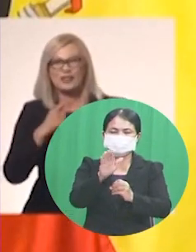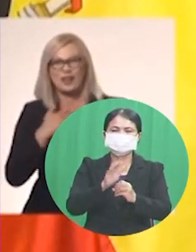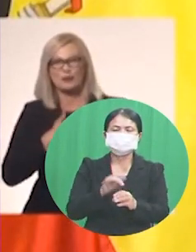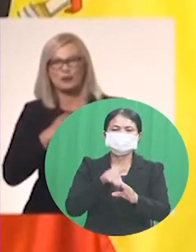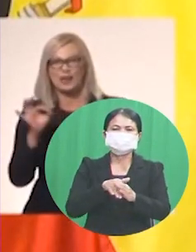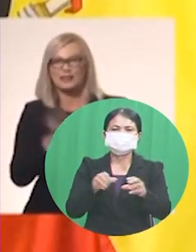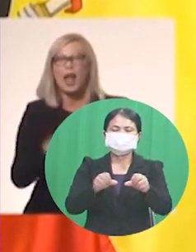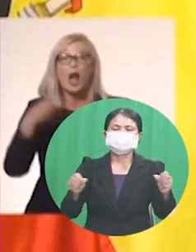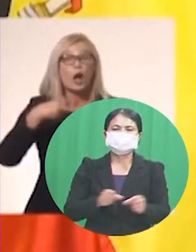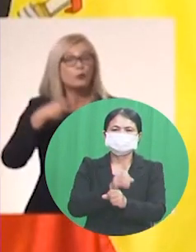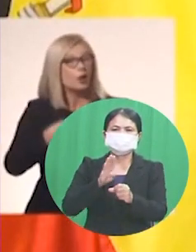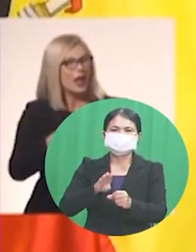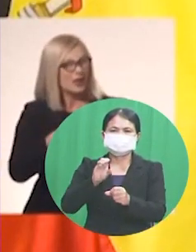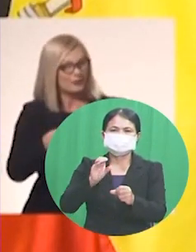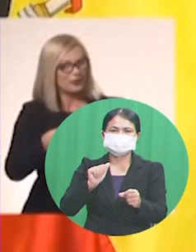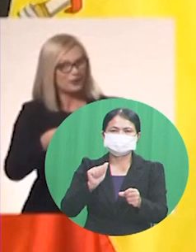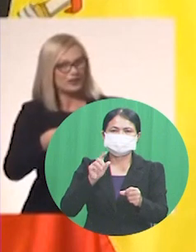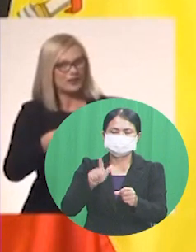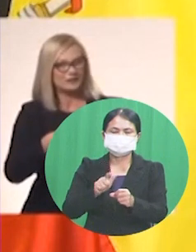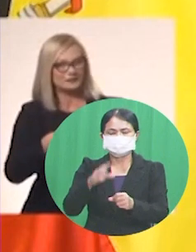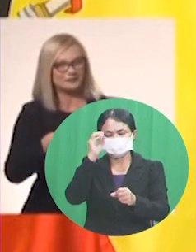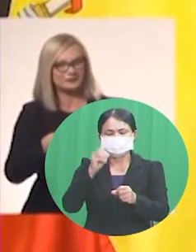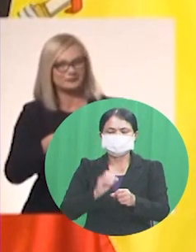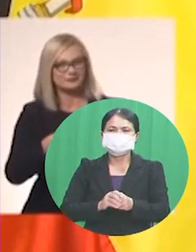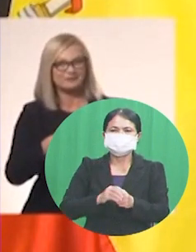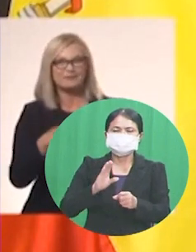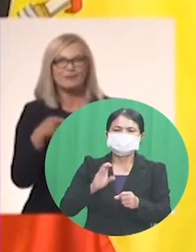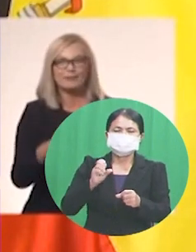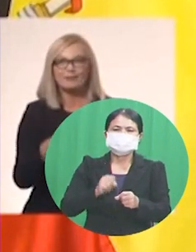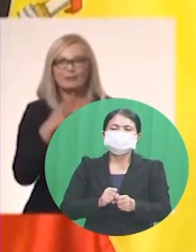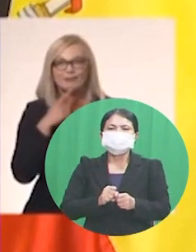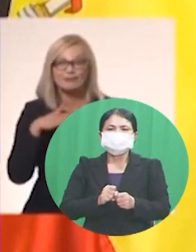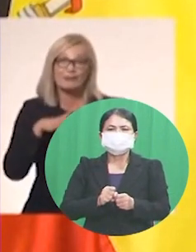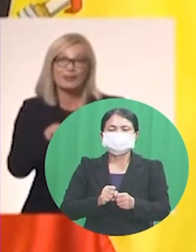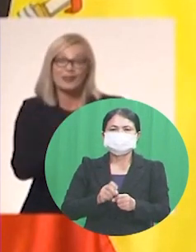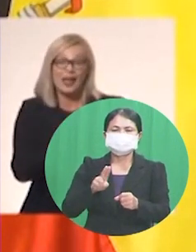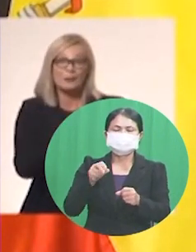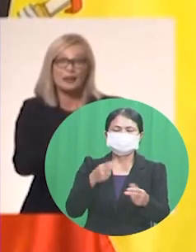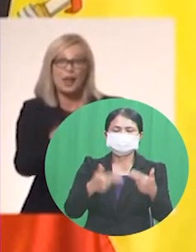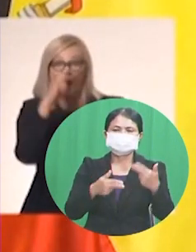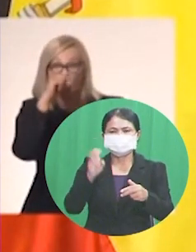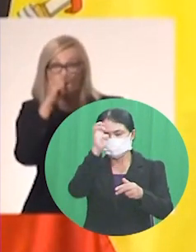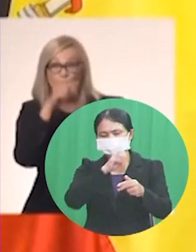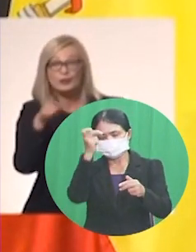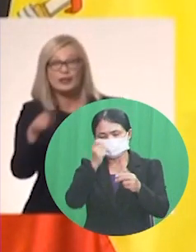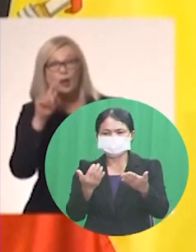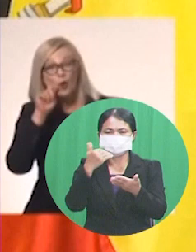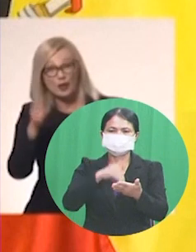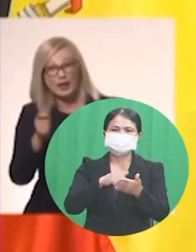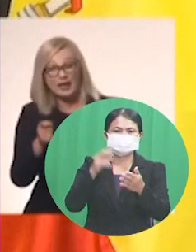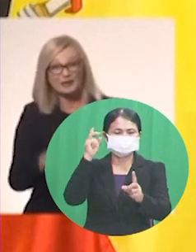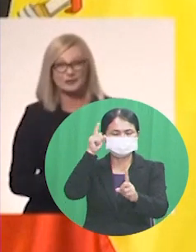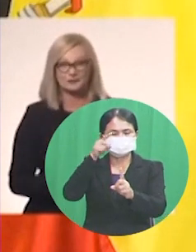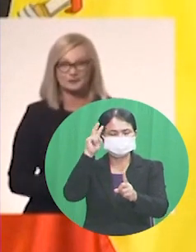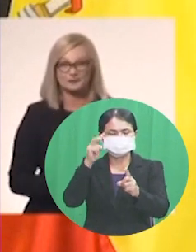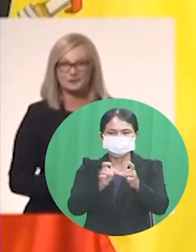ននៅក្នុងតំបន់បាល់កង់លោកសាន់ឆេសបាននិយាយថាសង្គ្រាមនៅអ៊ុយក្រែនបានធ្វើឲ្យអឺរ៉ុបគិតគូរឡើងវិញលើគោលនយោ